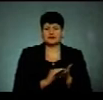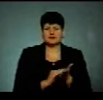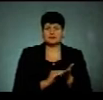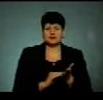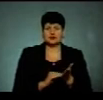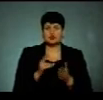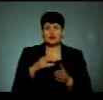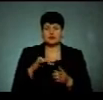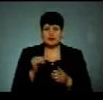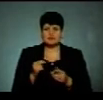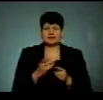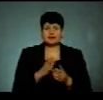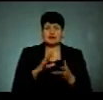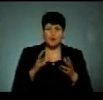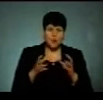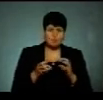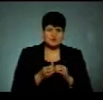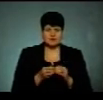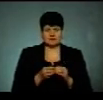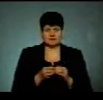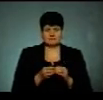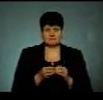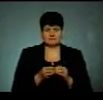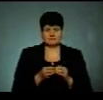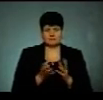додаток, згідно яких визначені обсяги.